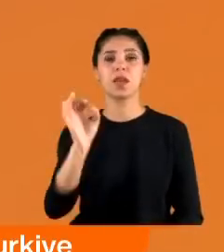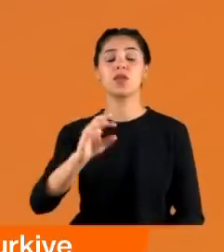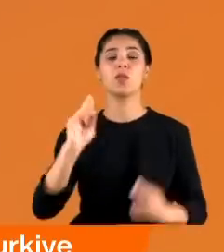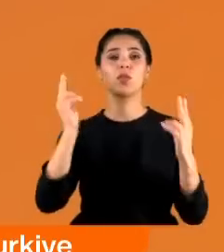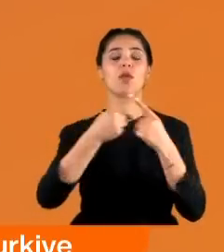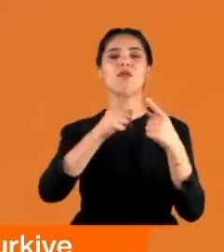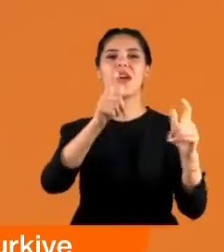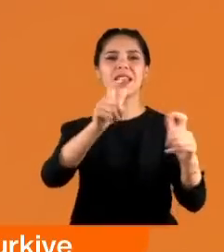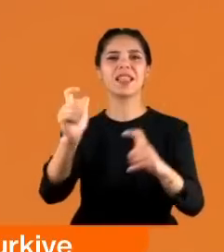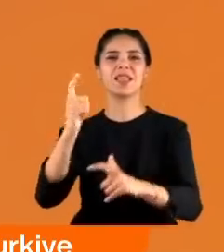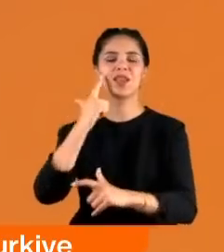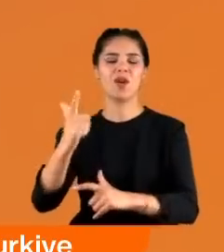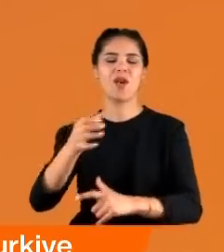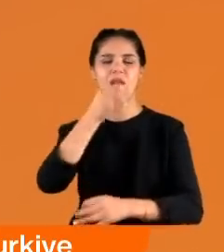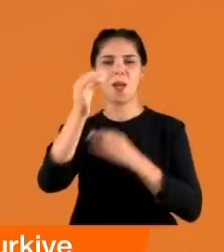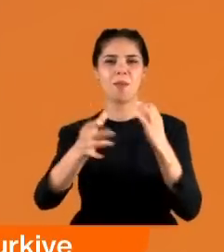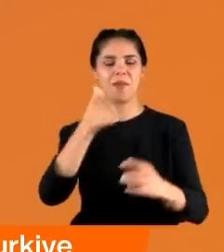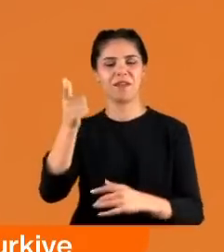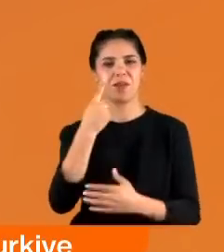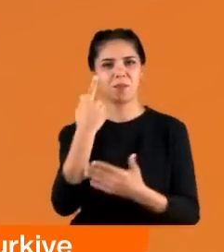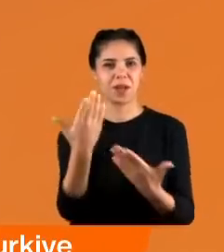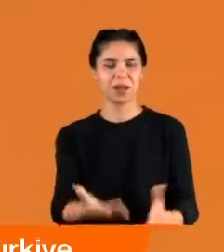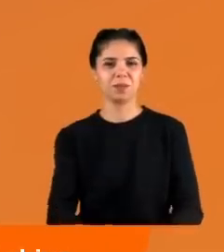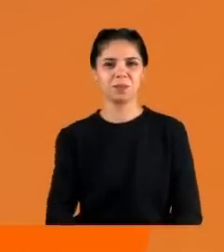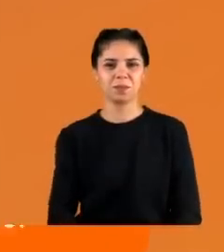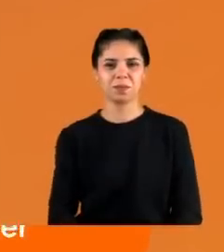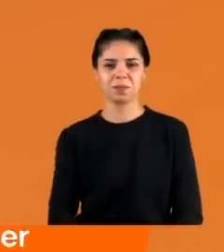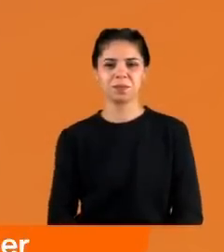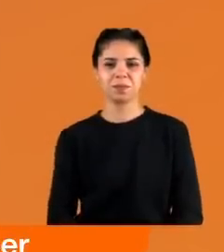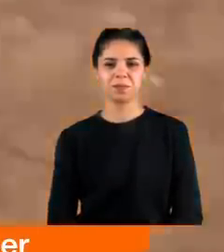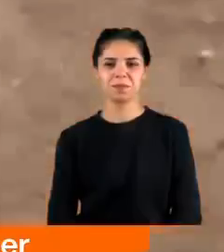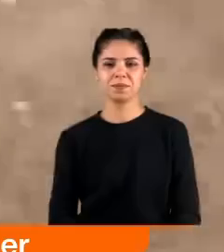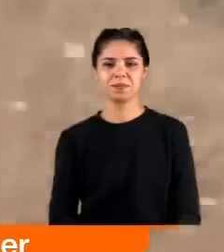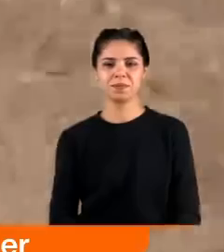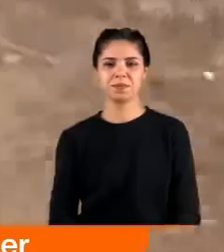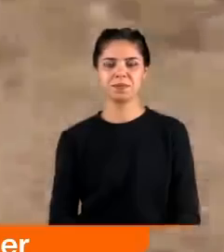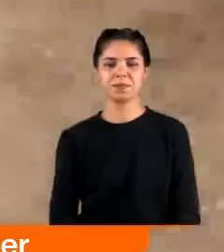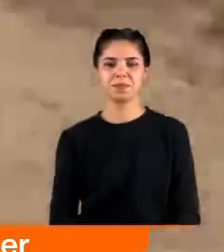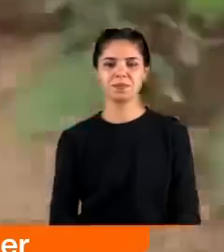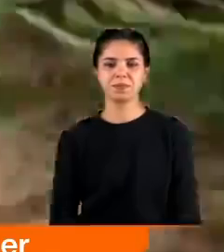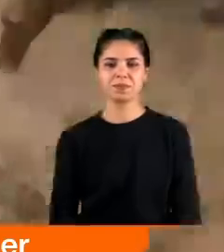Sırada dünyanın farklı noktalarından görüntüleriyle öne çıkan haber turumuz var.